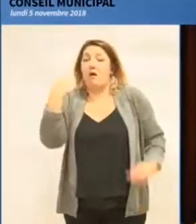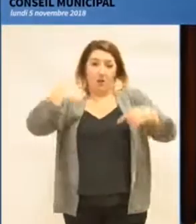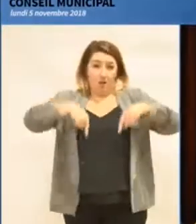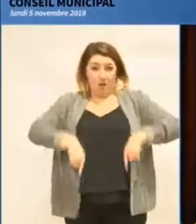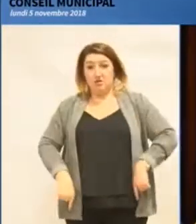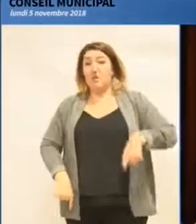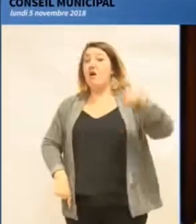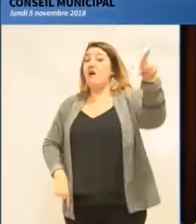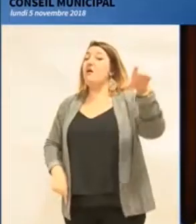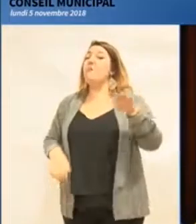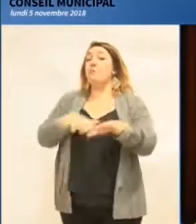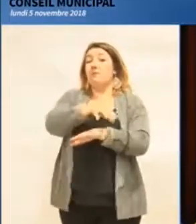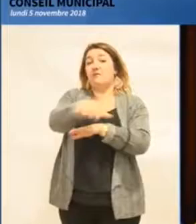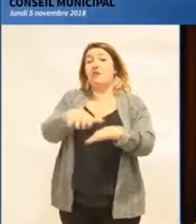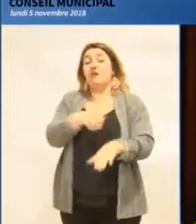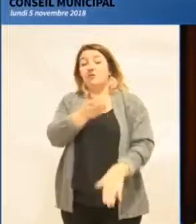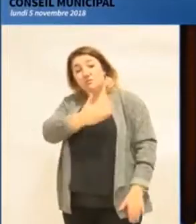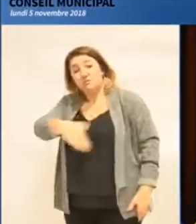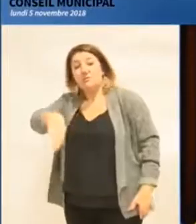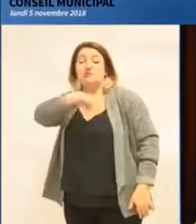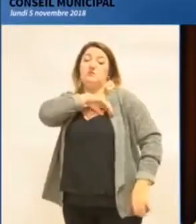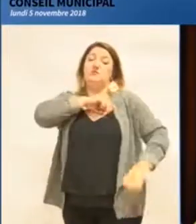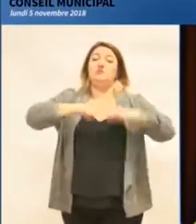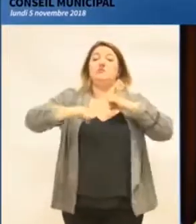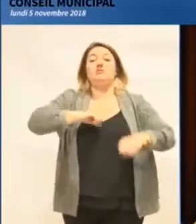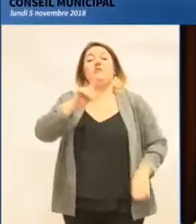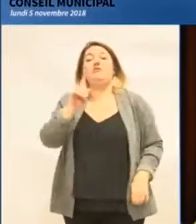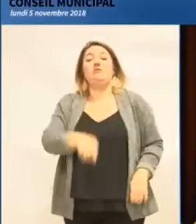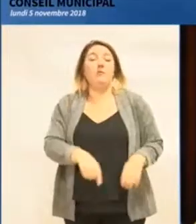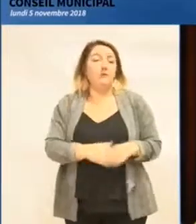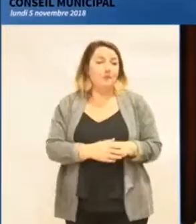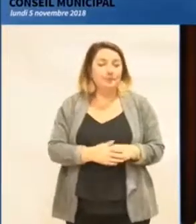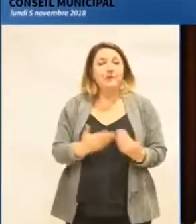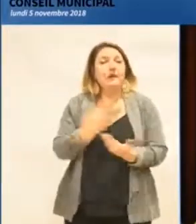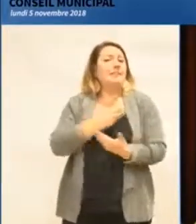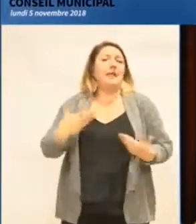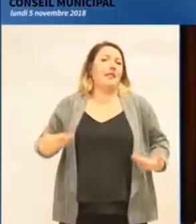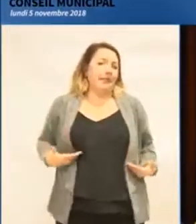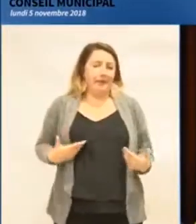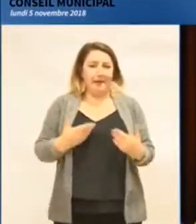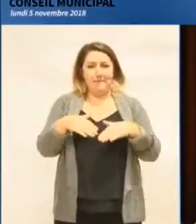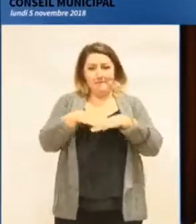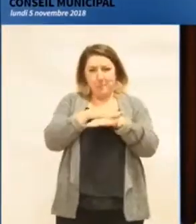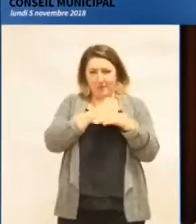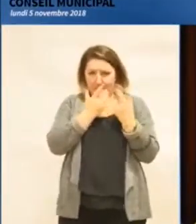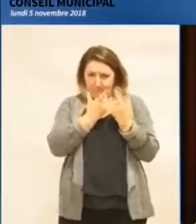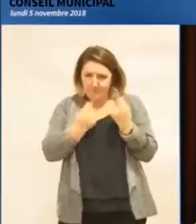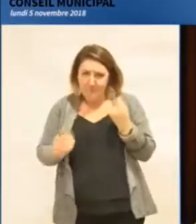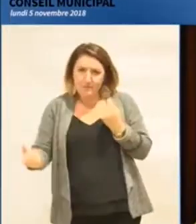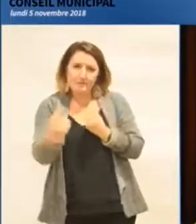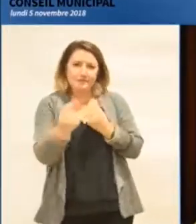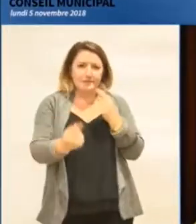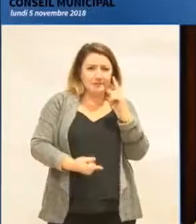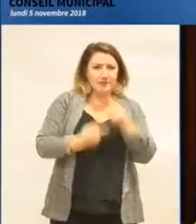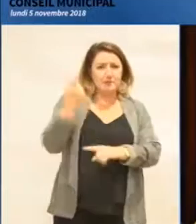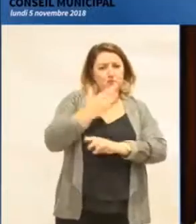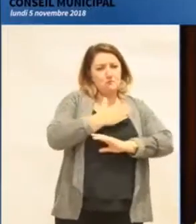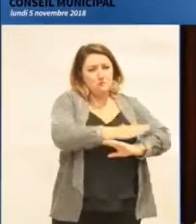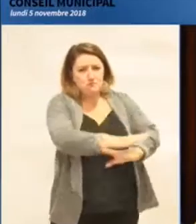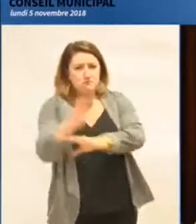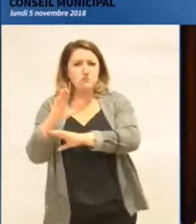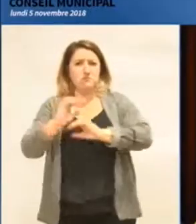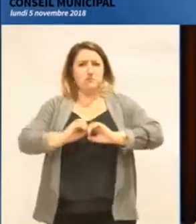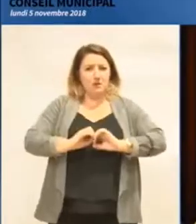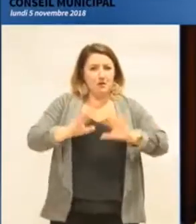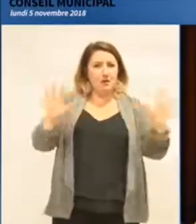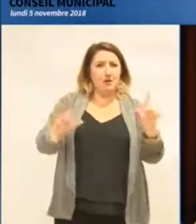les moyens nécessaires. Je vais terminer. La politique partenariale doit être rendue visible pour que les Grenoblois